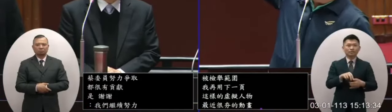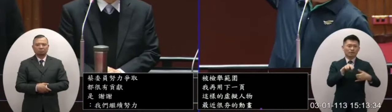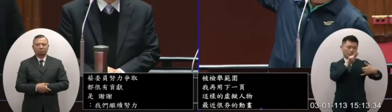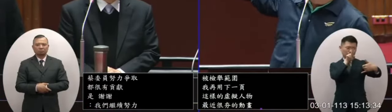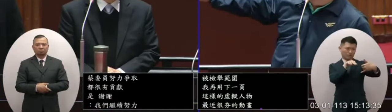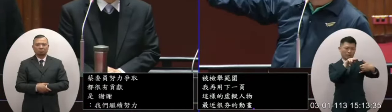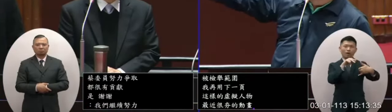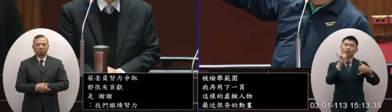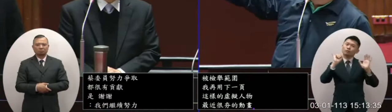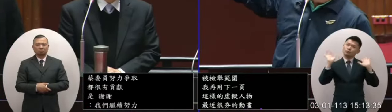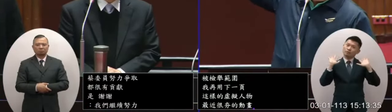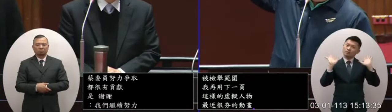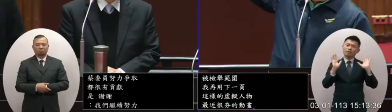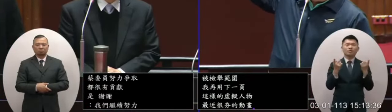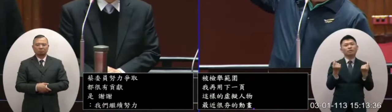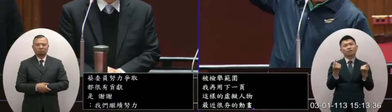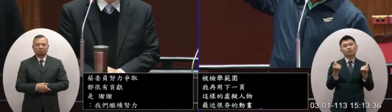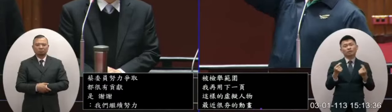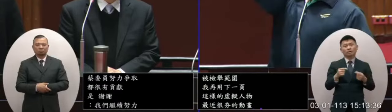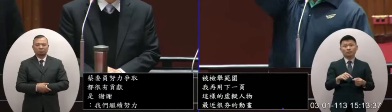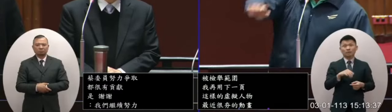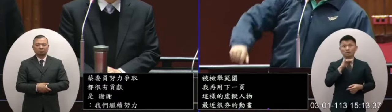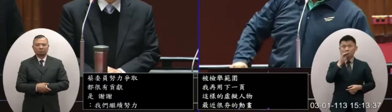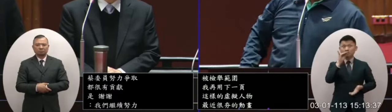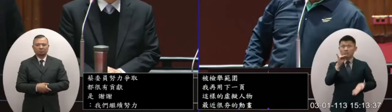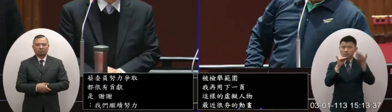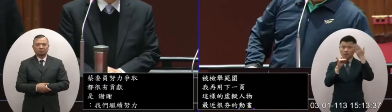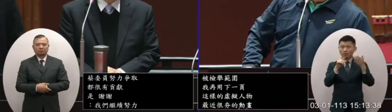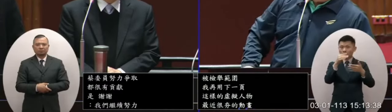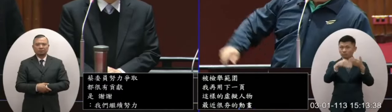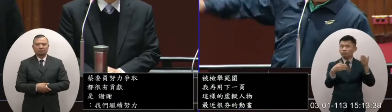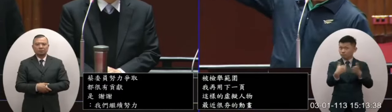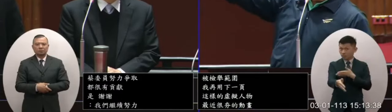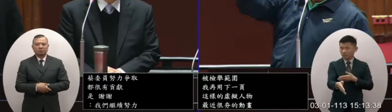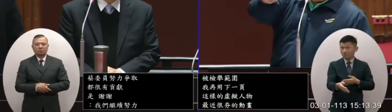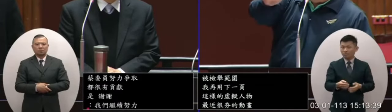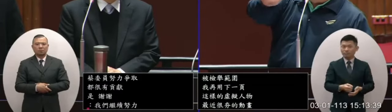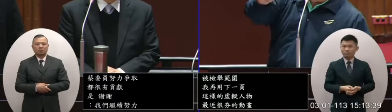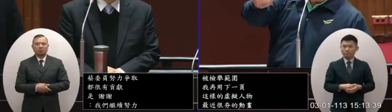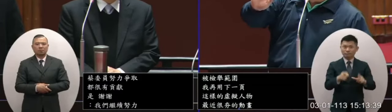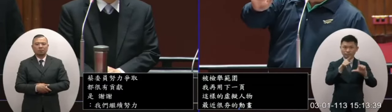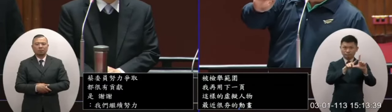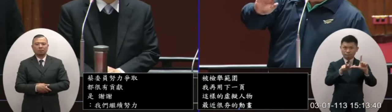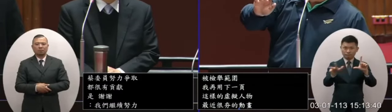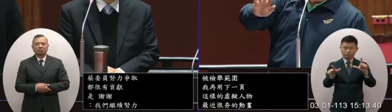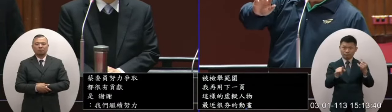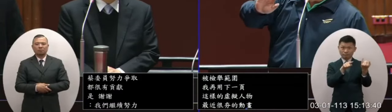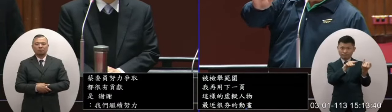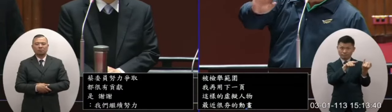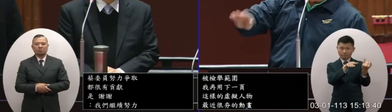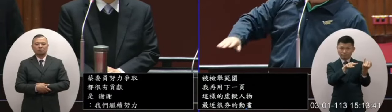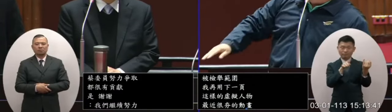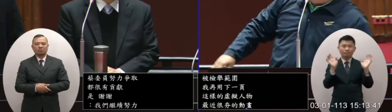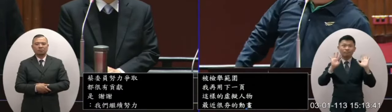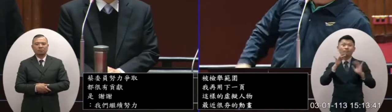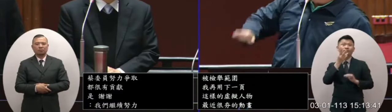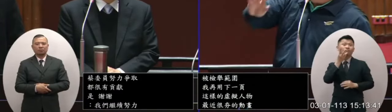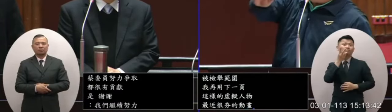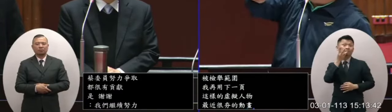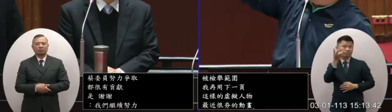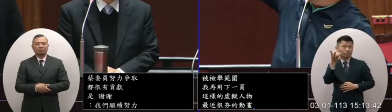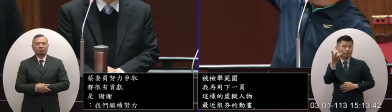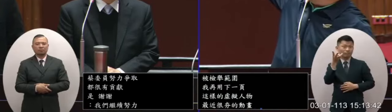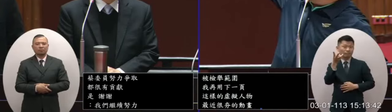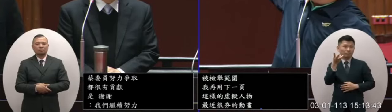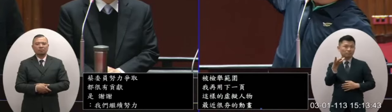钱那杂音啦，他超过一千岁，所以他不属于这个角色是不属于这个儿少